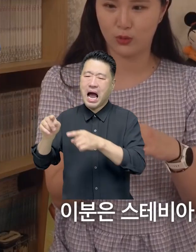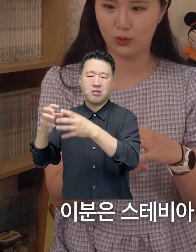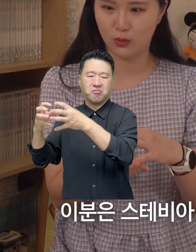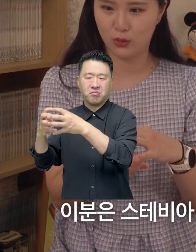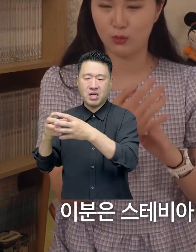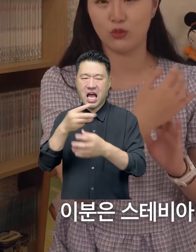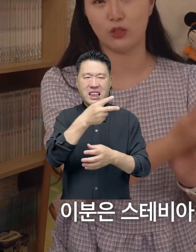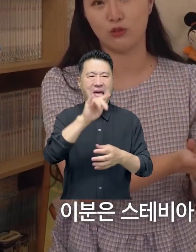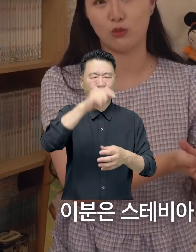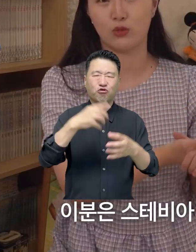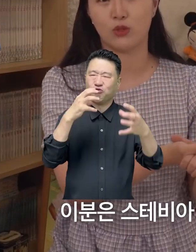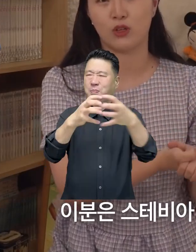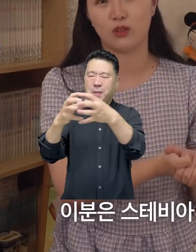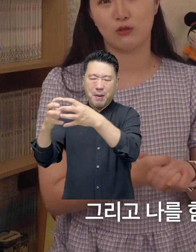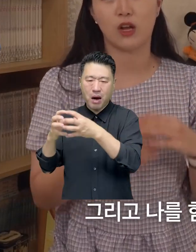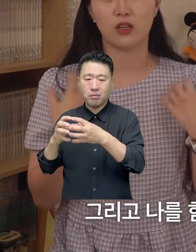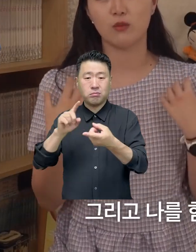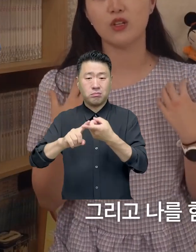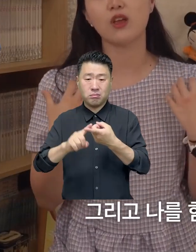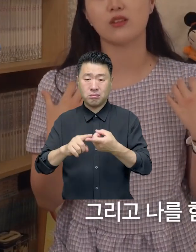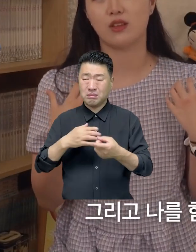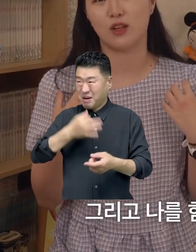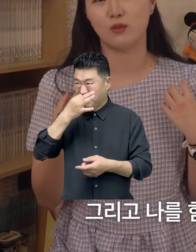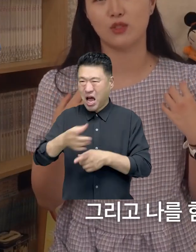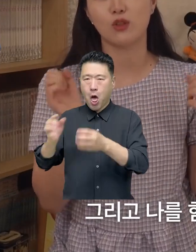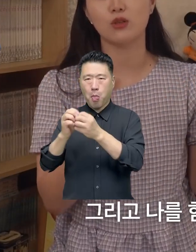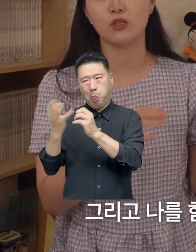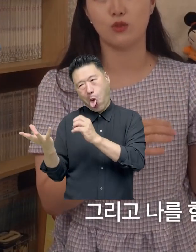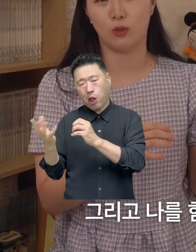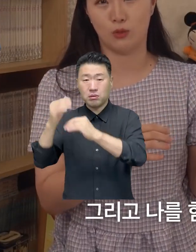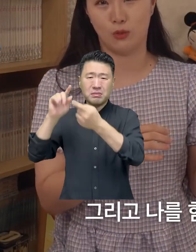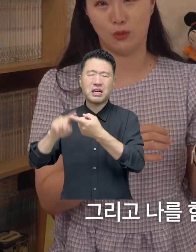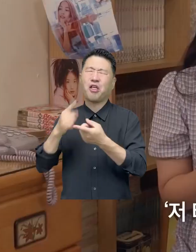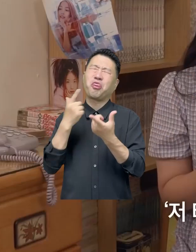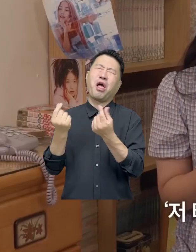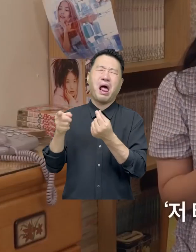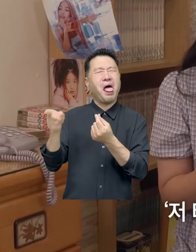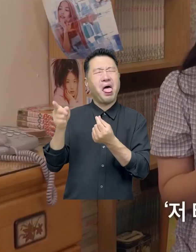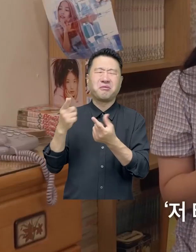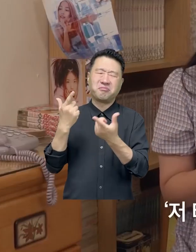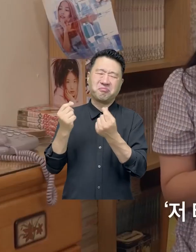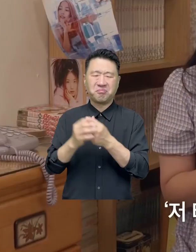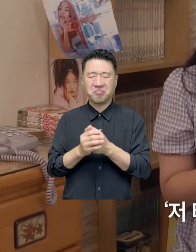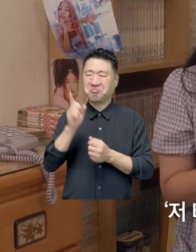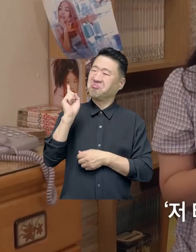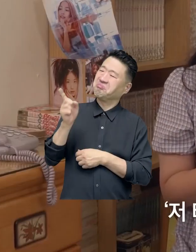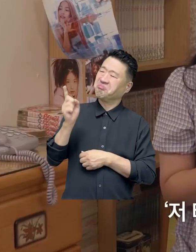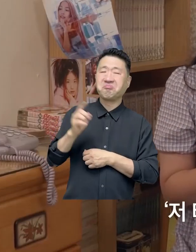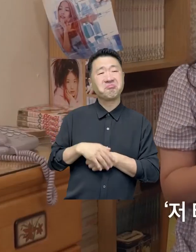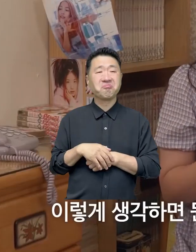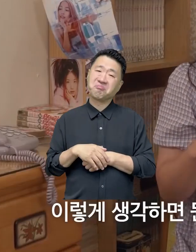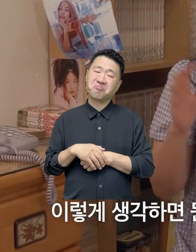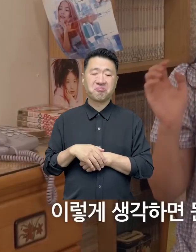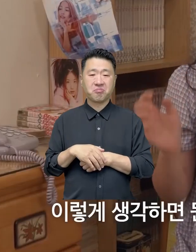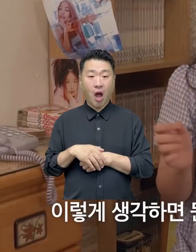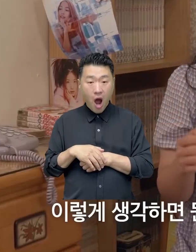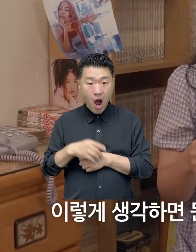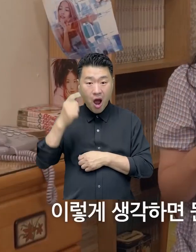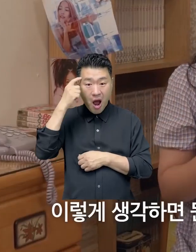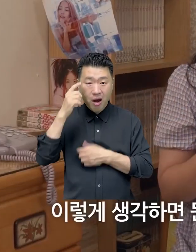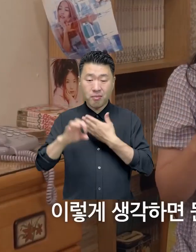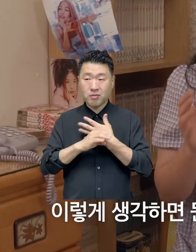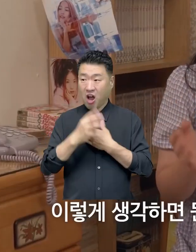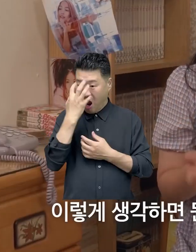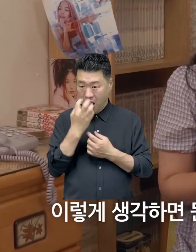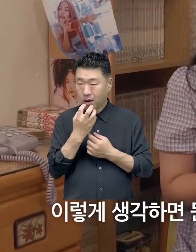스테비아 토마토고 이분 대추 토마토다. 그리고 나를 힘들게 하는 사람은 터진 토마토. 터진 토마토 녀석. 이렇게